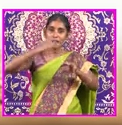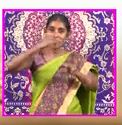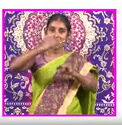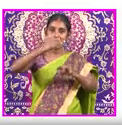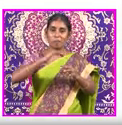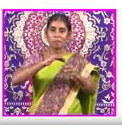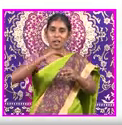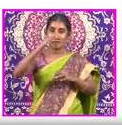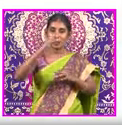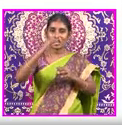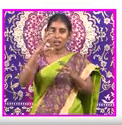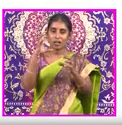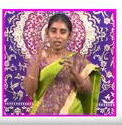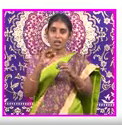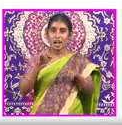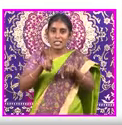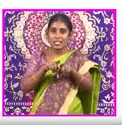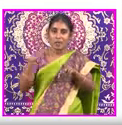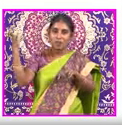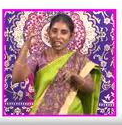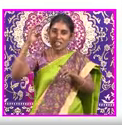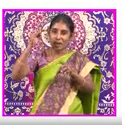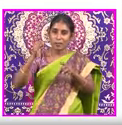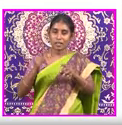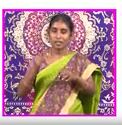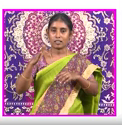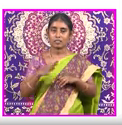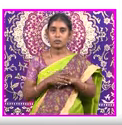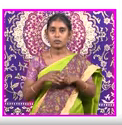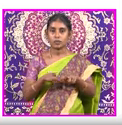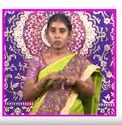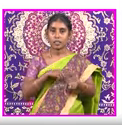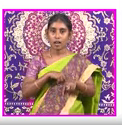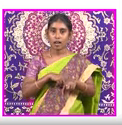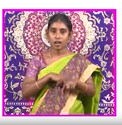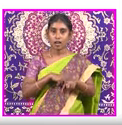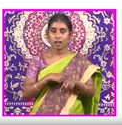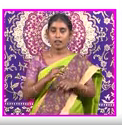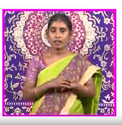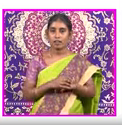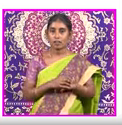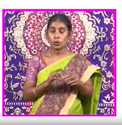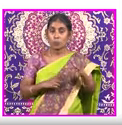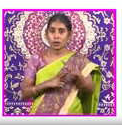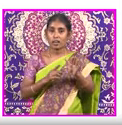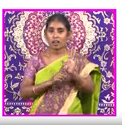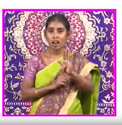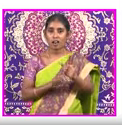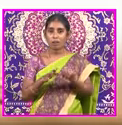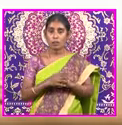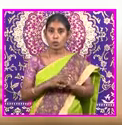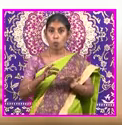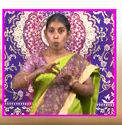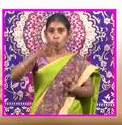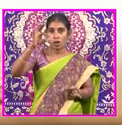பாதிக்கக்கூடிய முக்கியமான ஃபேக்டர், காரணியாகும். இரண்டாவது உயரம். உயரம் வந்து ஒரு முக்கியமான காரணி.